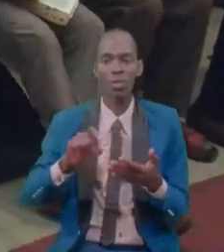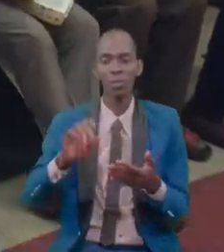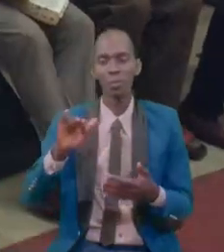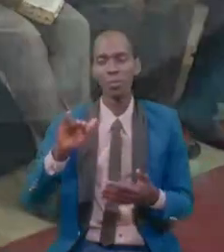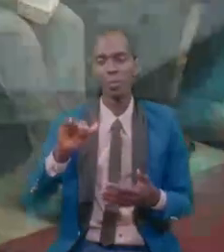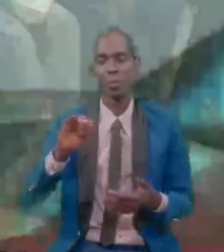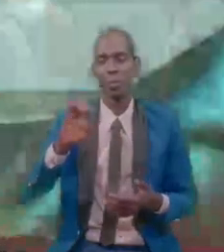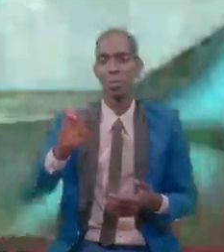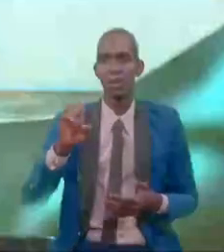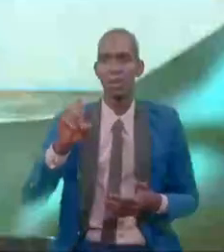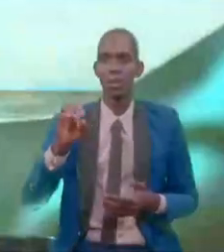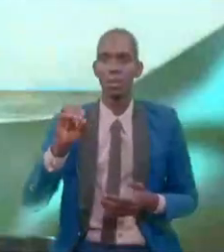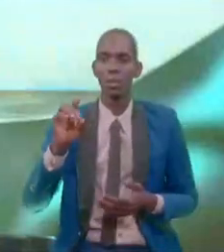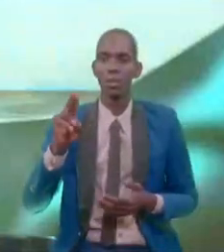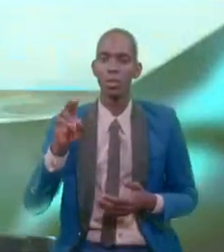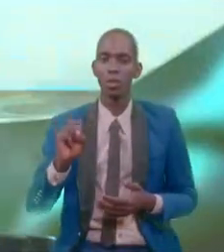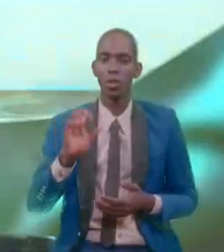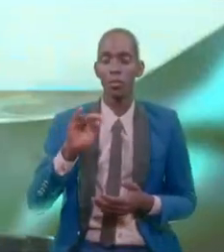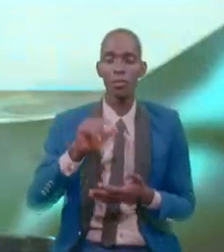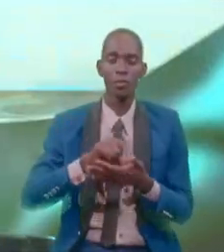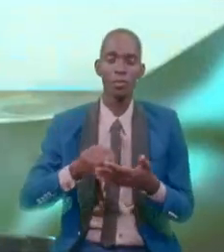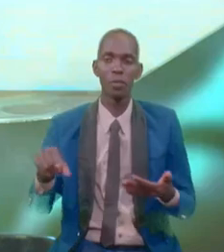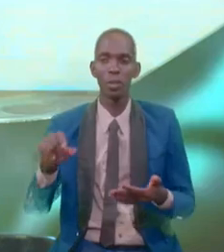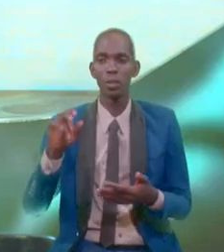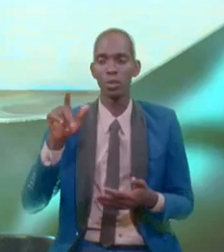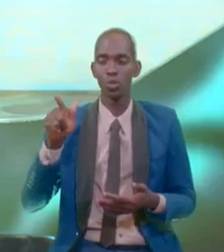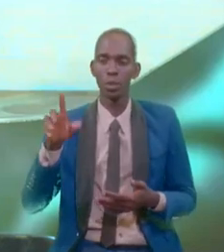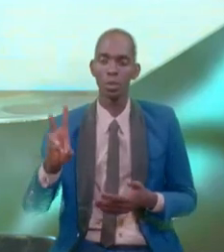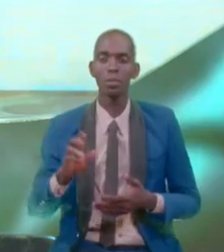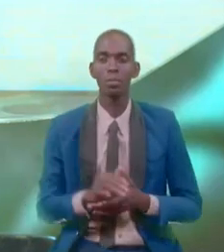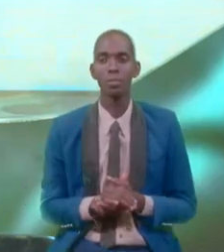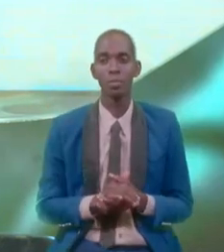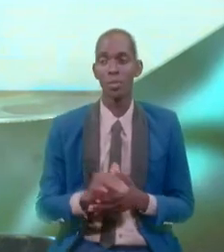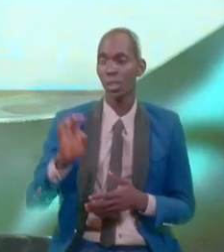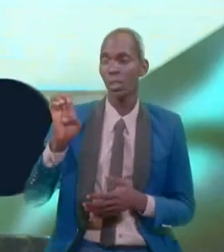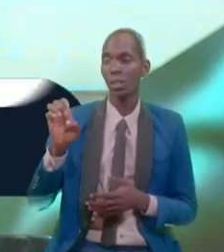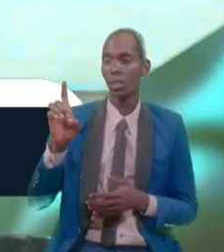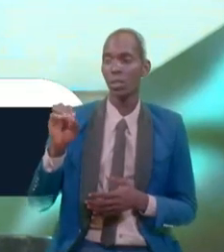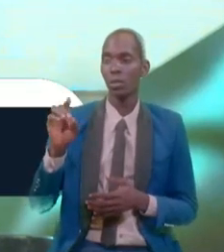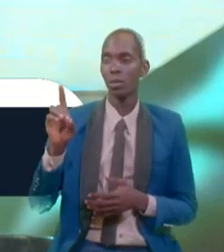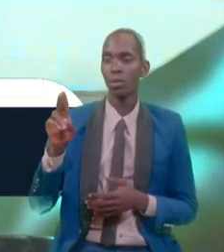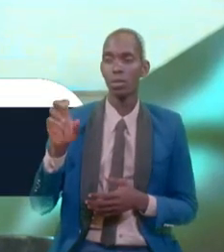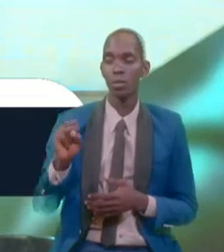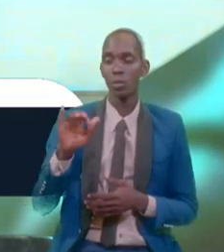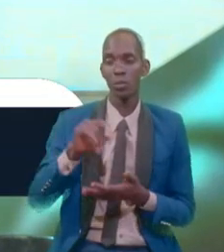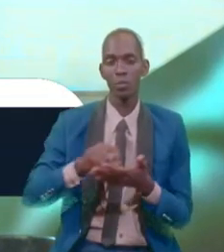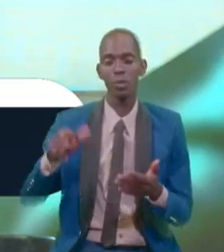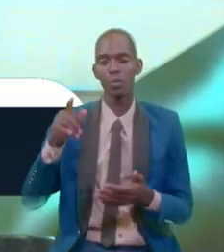libération, Exode 15, verset 26,